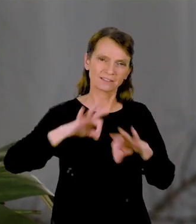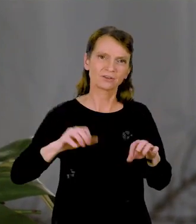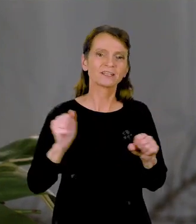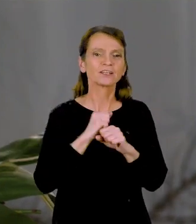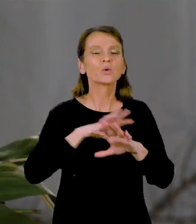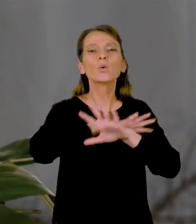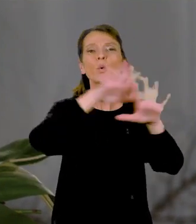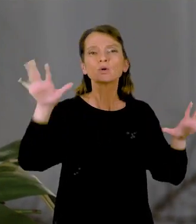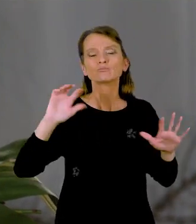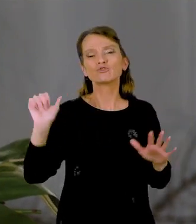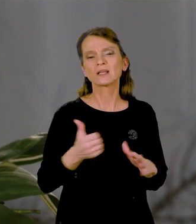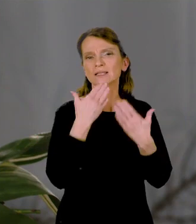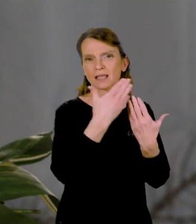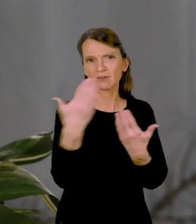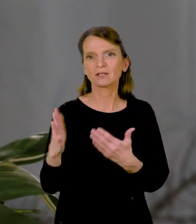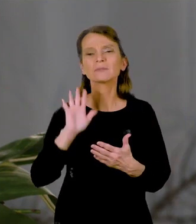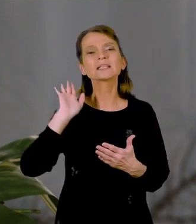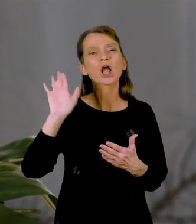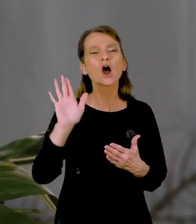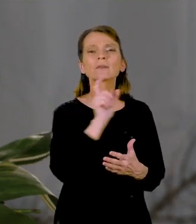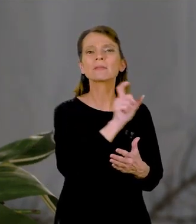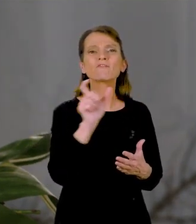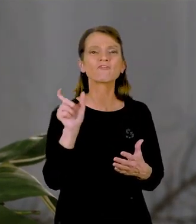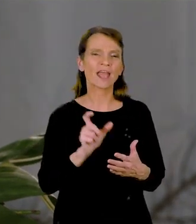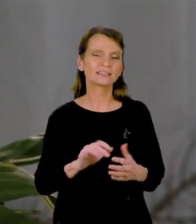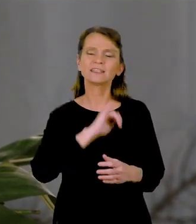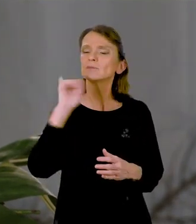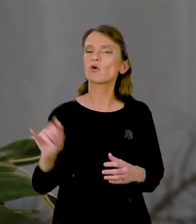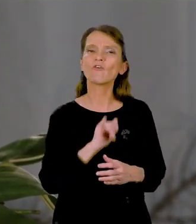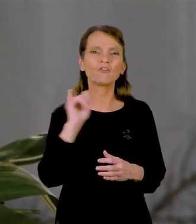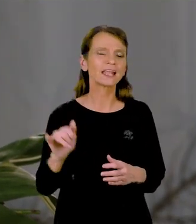z njegovimi večno aktualnimi verzi.